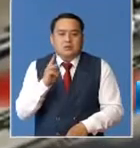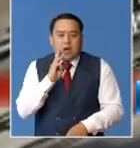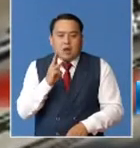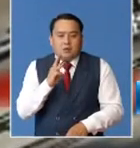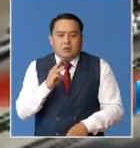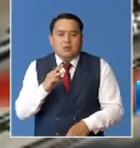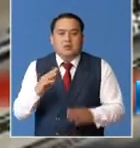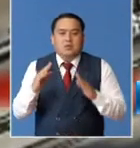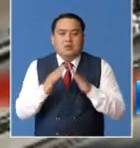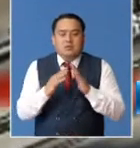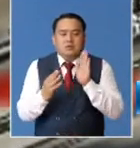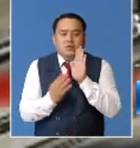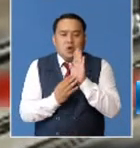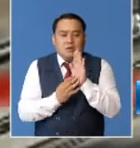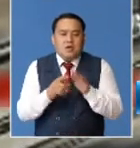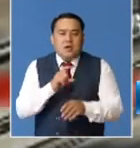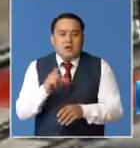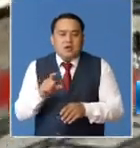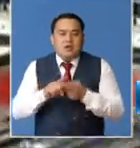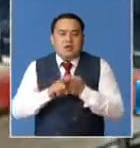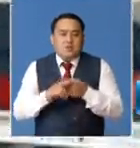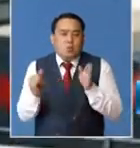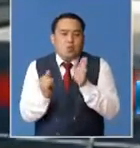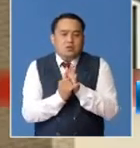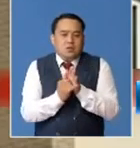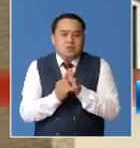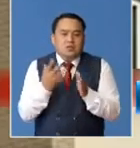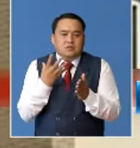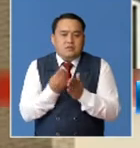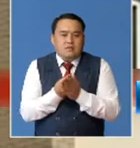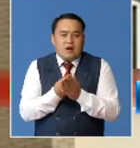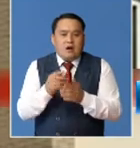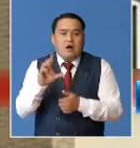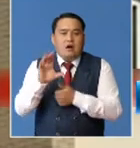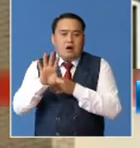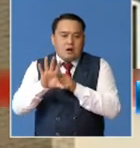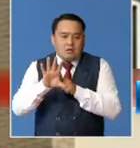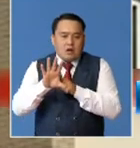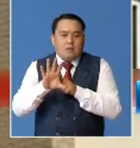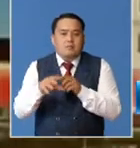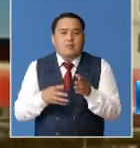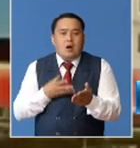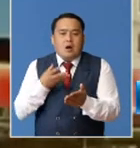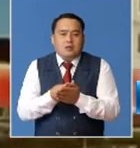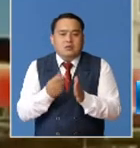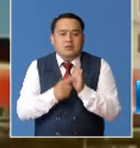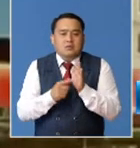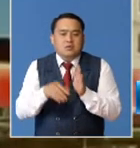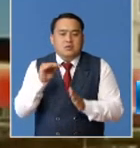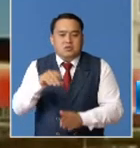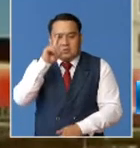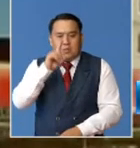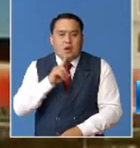На крышу девятиэтажки пустили связистов, которые установили там свои антенны. За это платят аренду 70 тысяч в